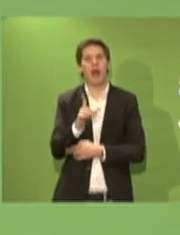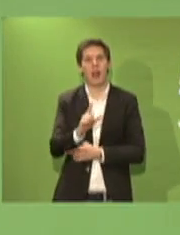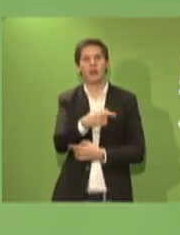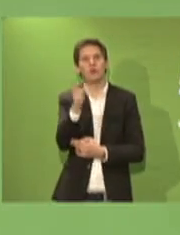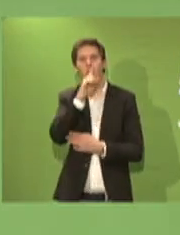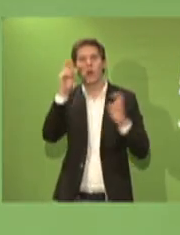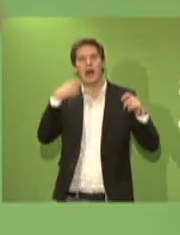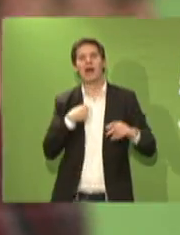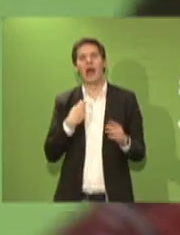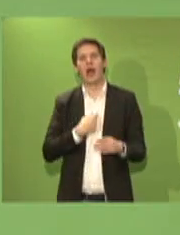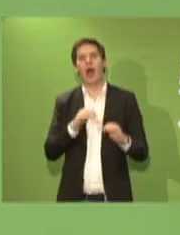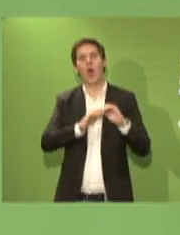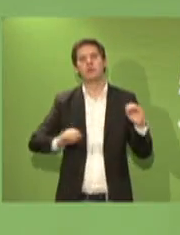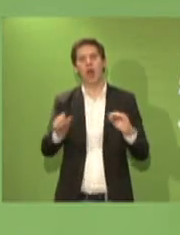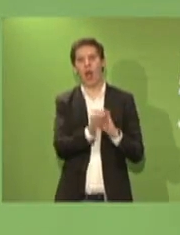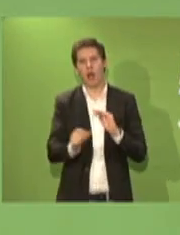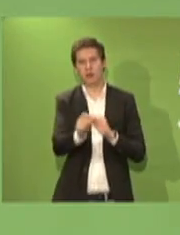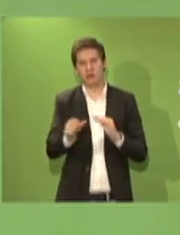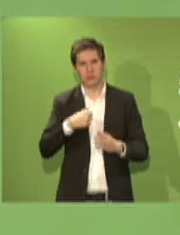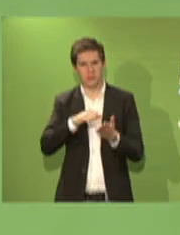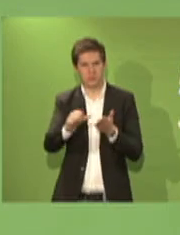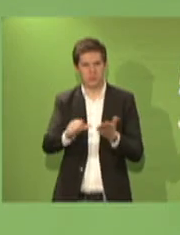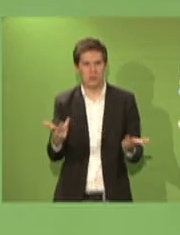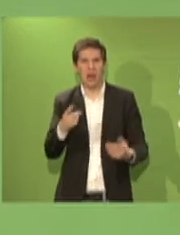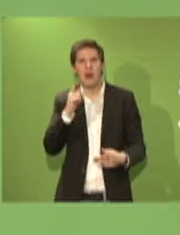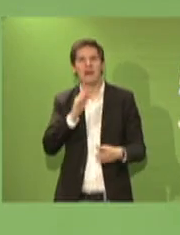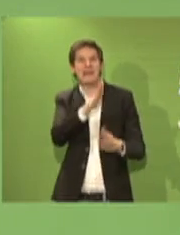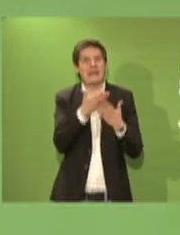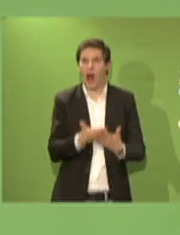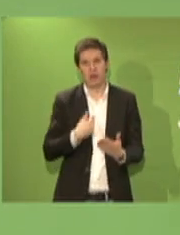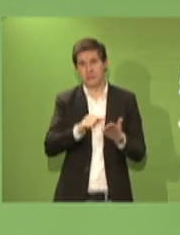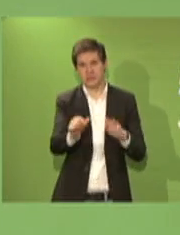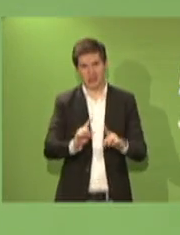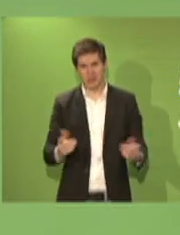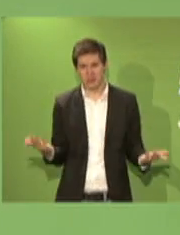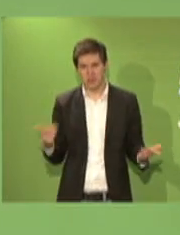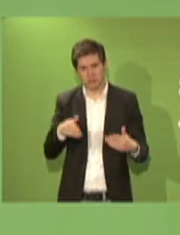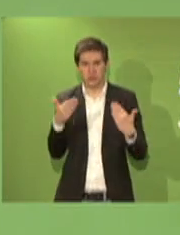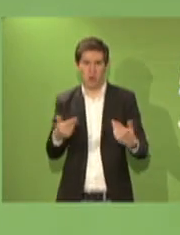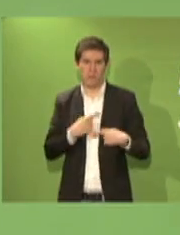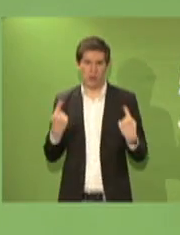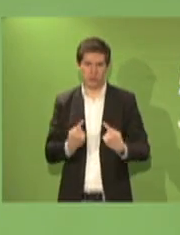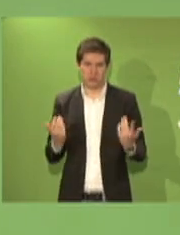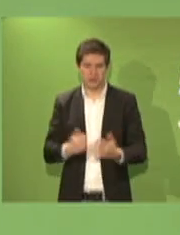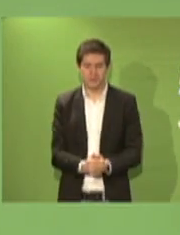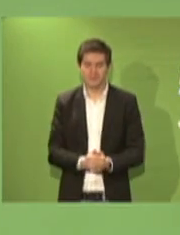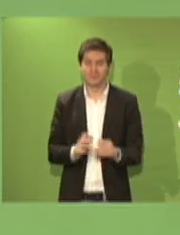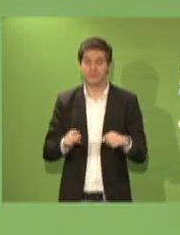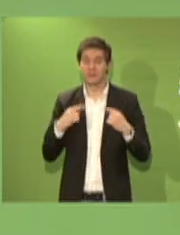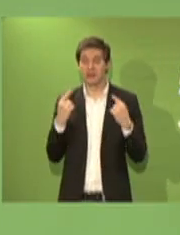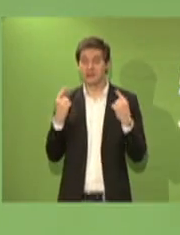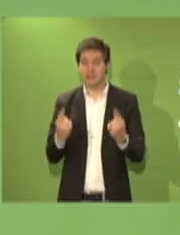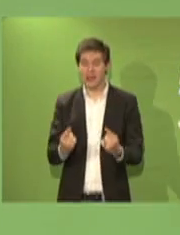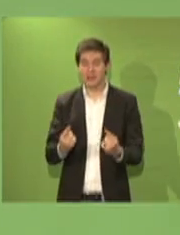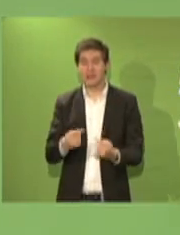Auslagen sozusagen finanziert haben, aber nicht das Gehalt. Das ist so bei uns. Dann haben wir auch eine